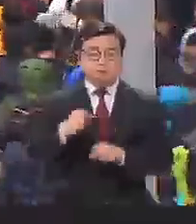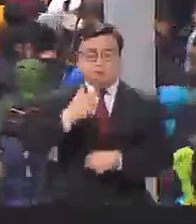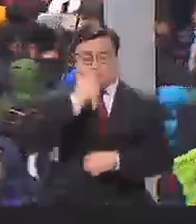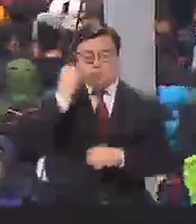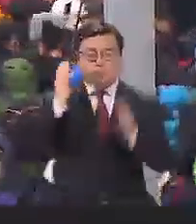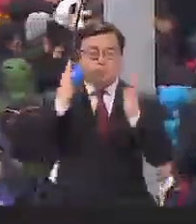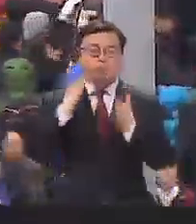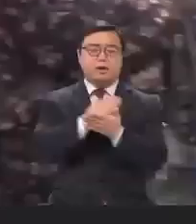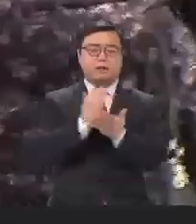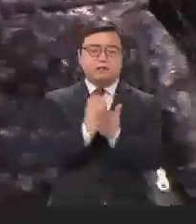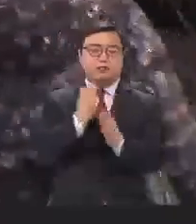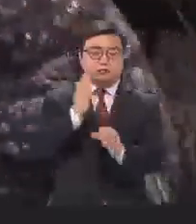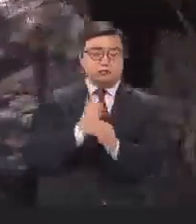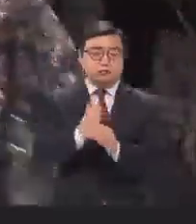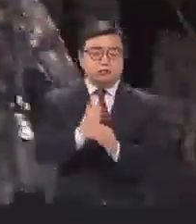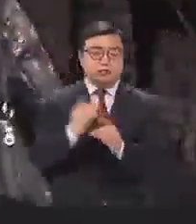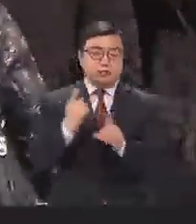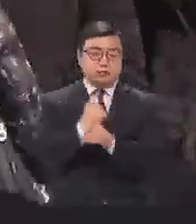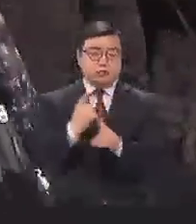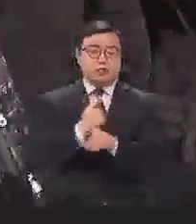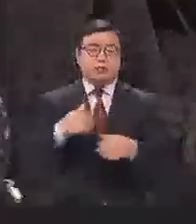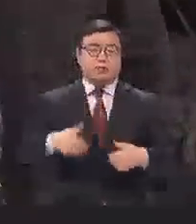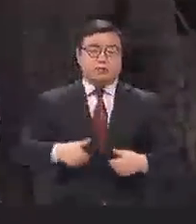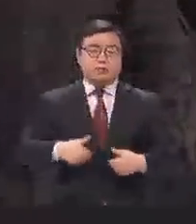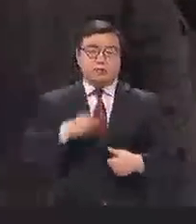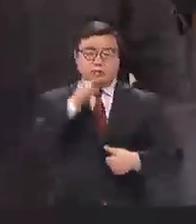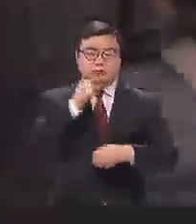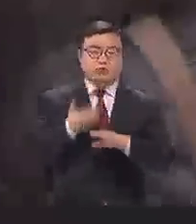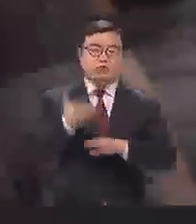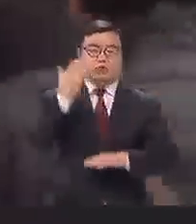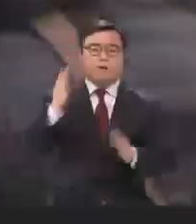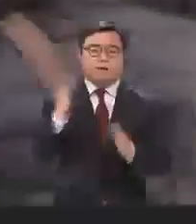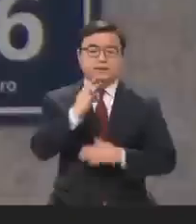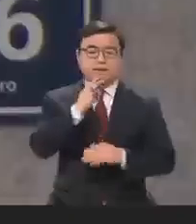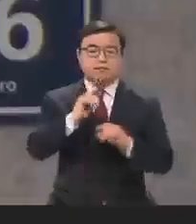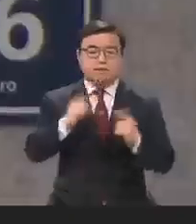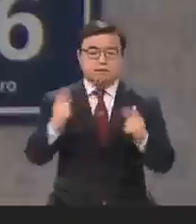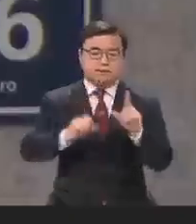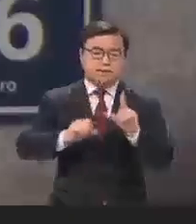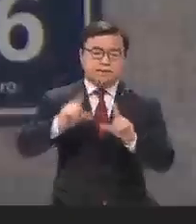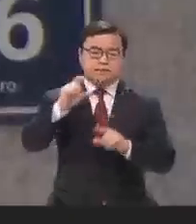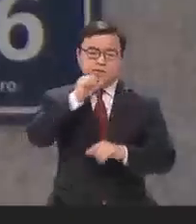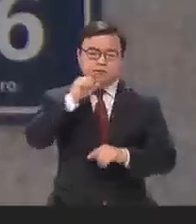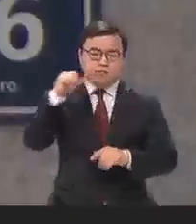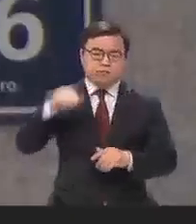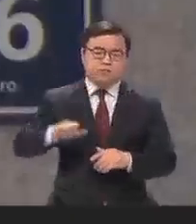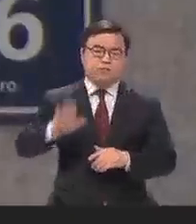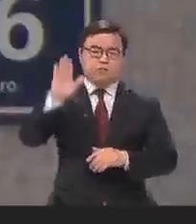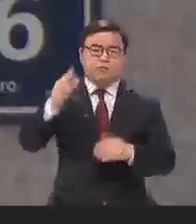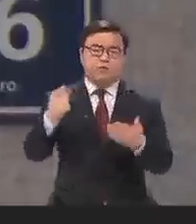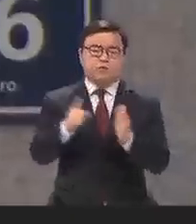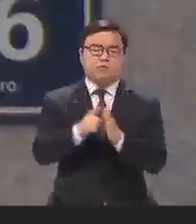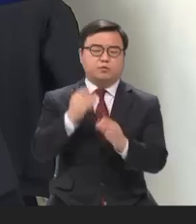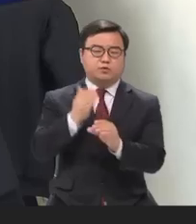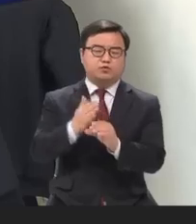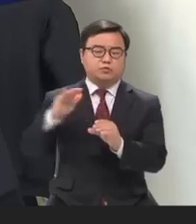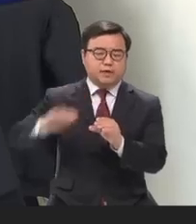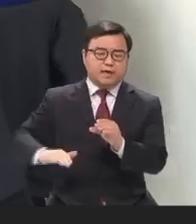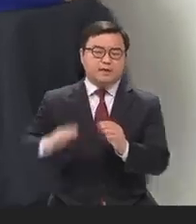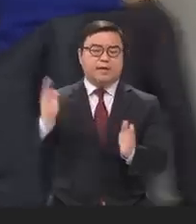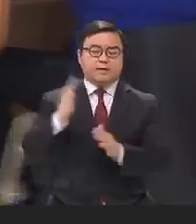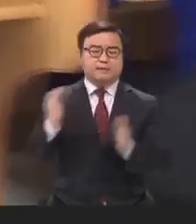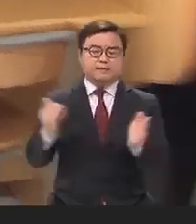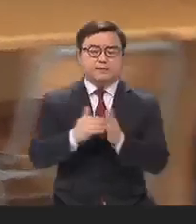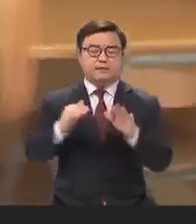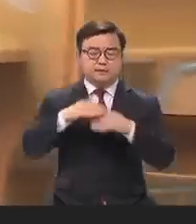과목을 위주로 보완이 필요한 상위권 성적의 학생뿐 아니라 전반적인 성적 향상이 필요한 중하위권 학생들까지도 막연한